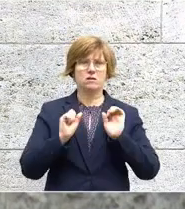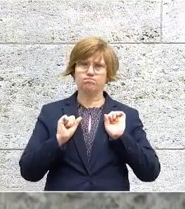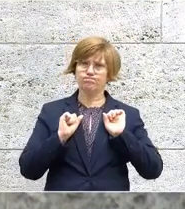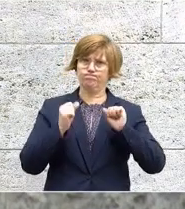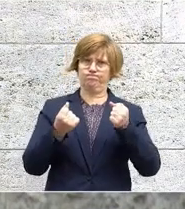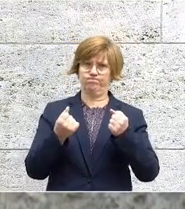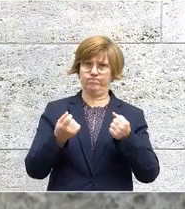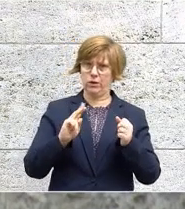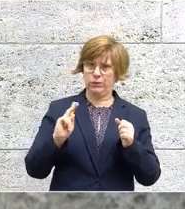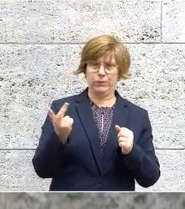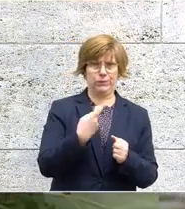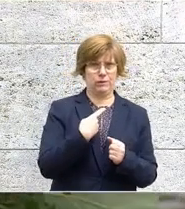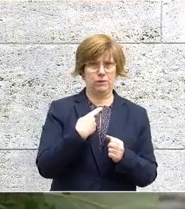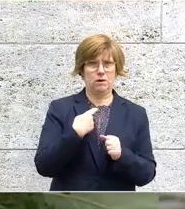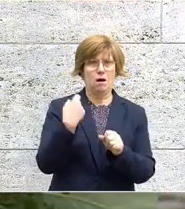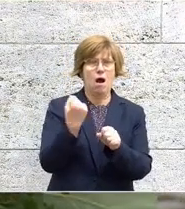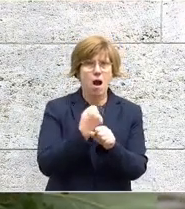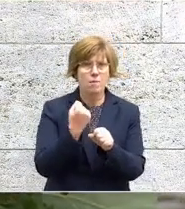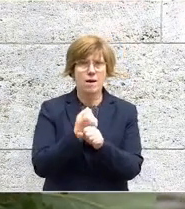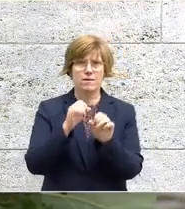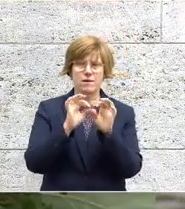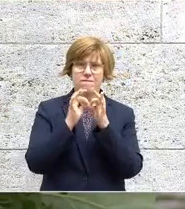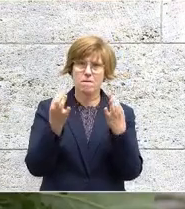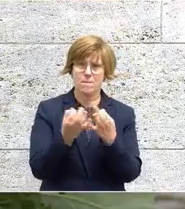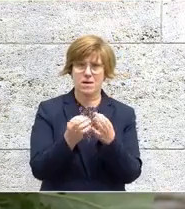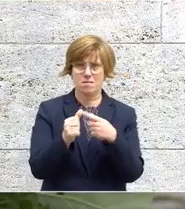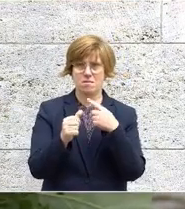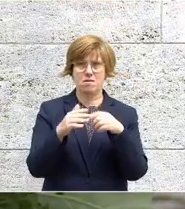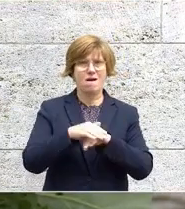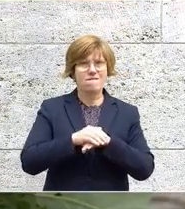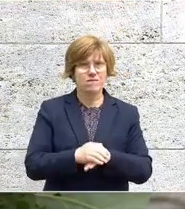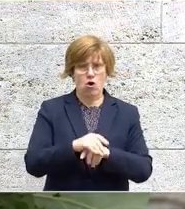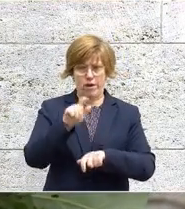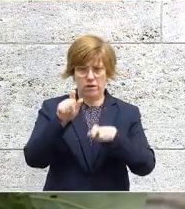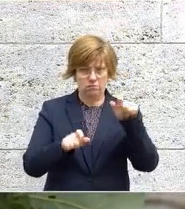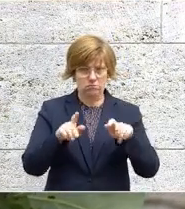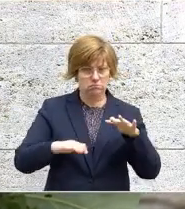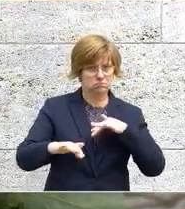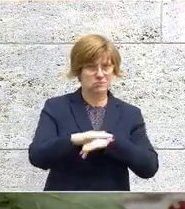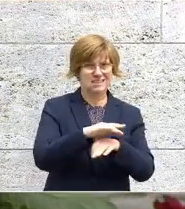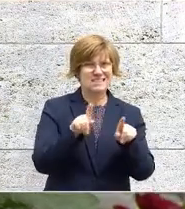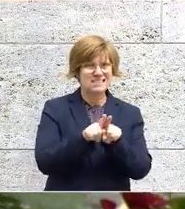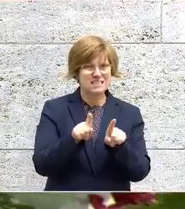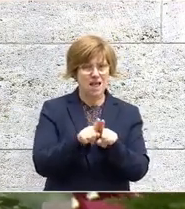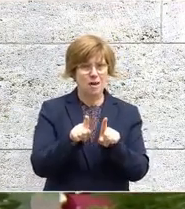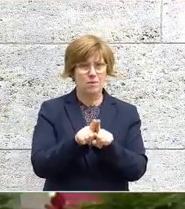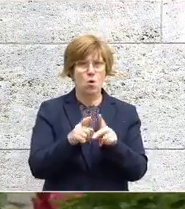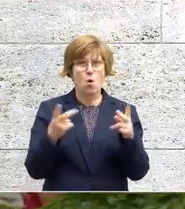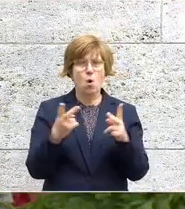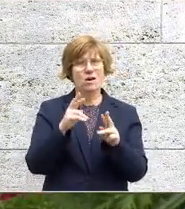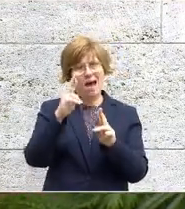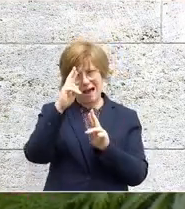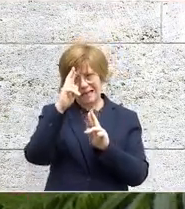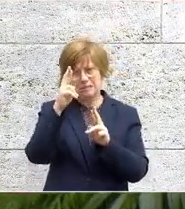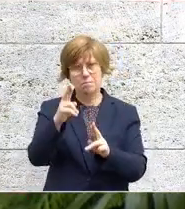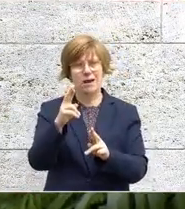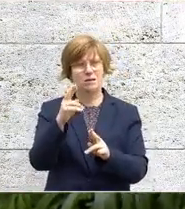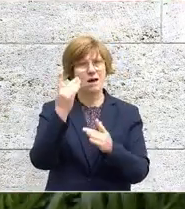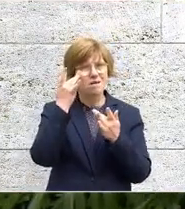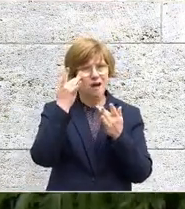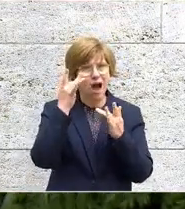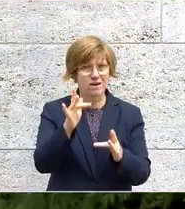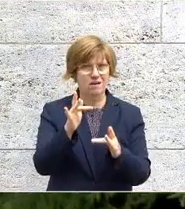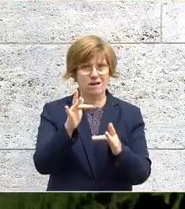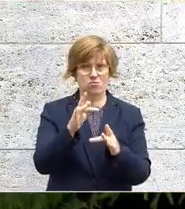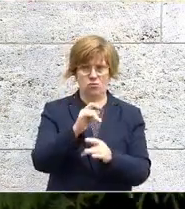eintritt. Bei der Arbeit, in der Familie und im Freundeskreis, ebenso wie durch Respekt und Anerkennung